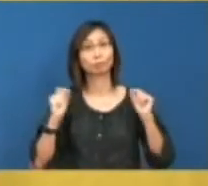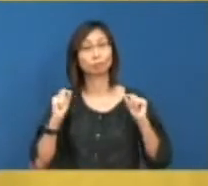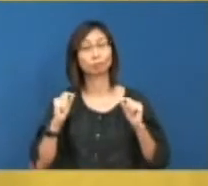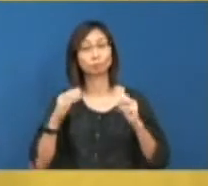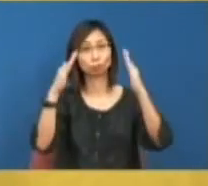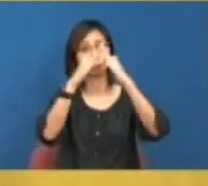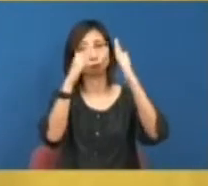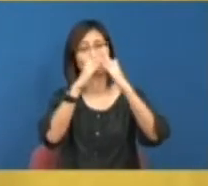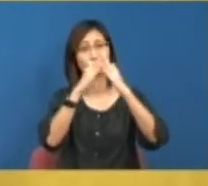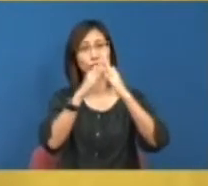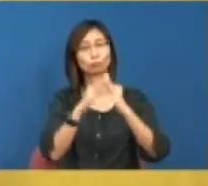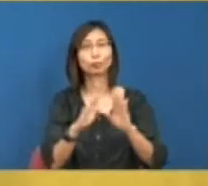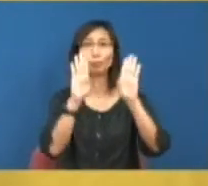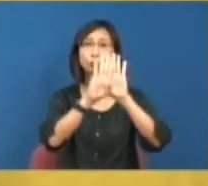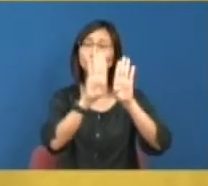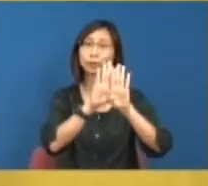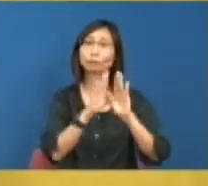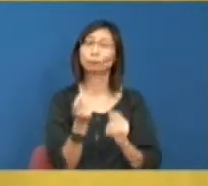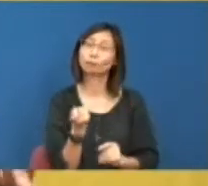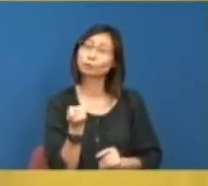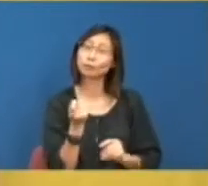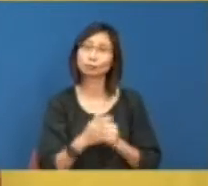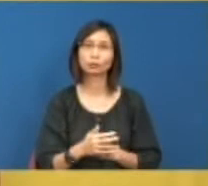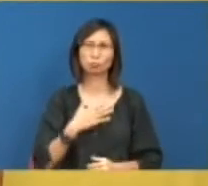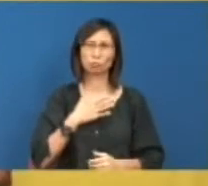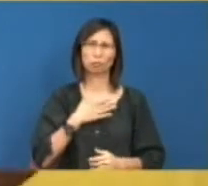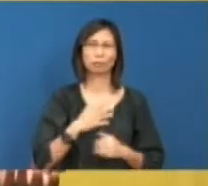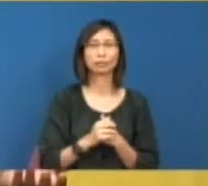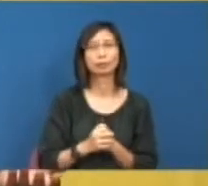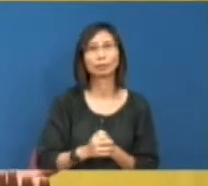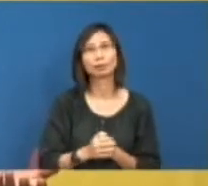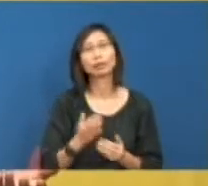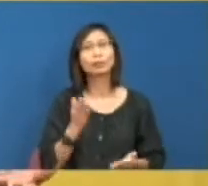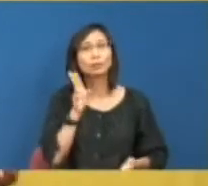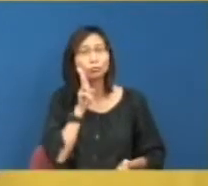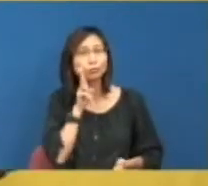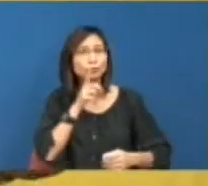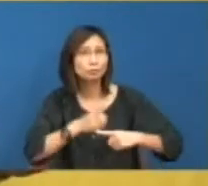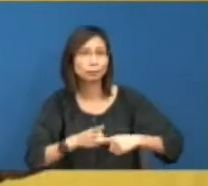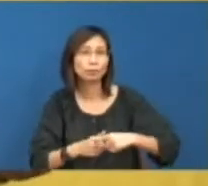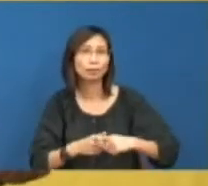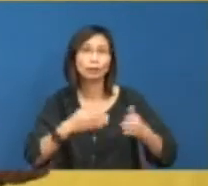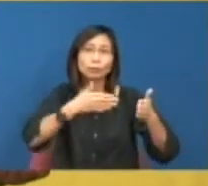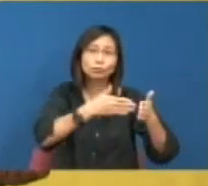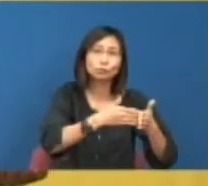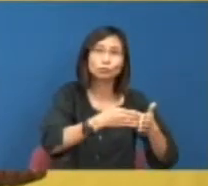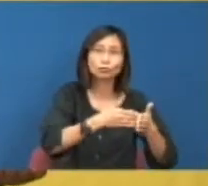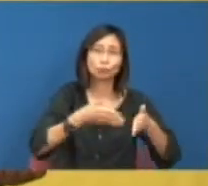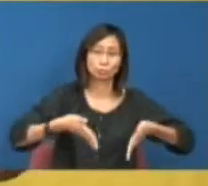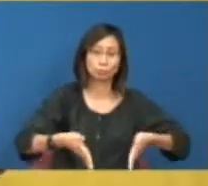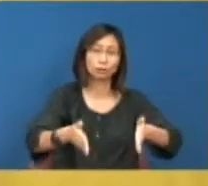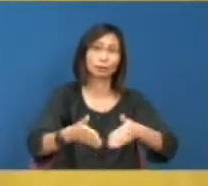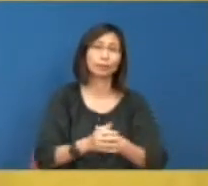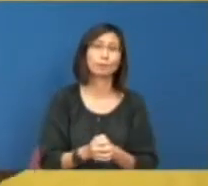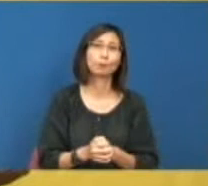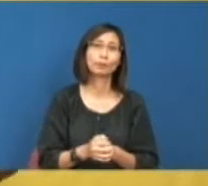咁嘅一個困局。咁而第二個就係話，既然而家我哋係阻街嘅時候，阻街係好輕微嘅罪行啫嘛。咁